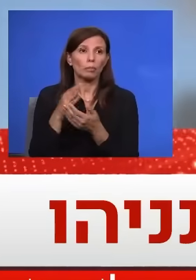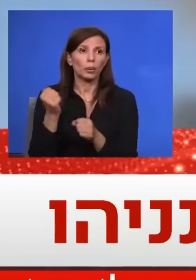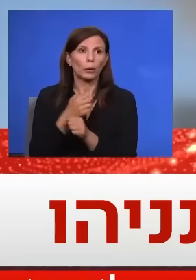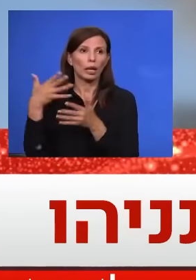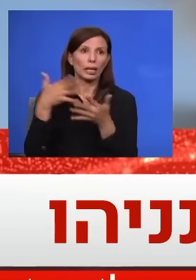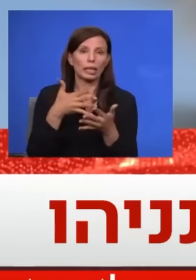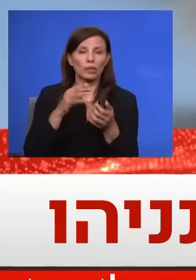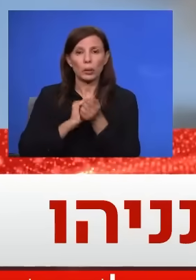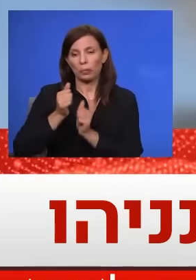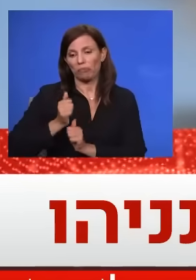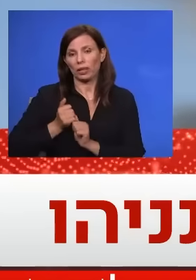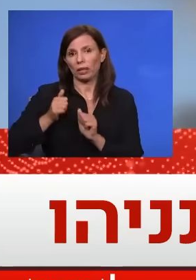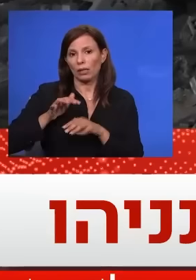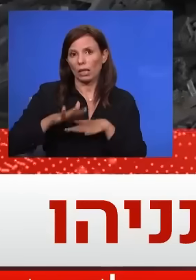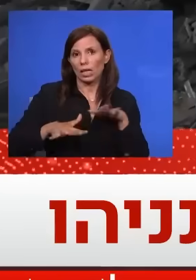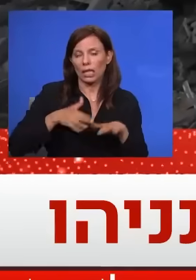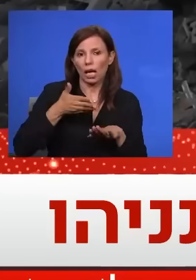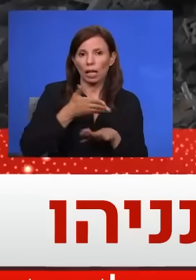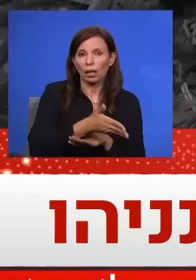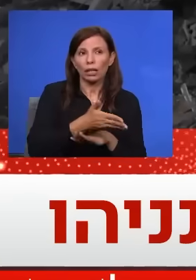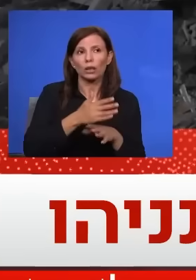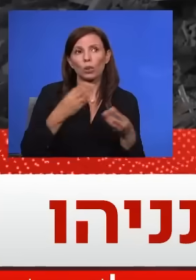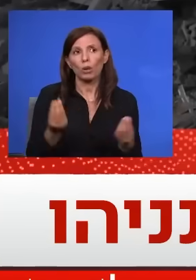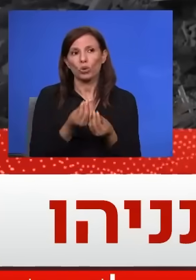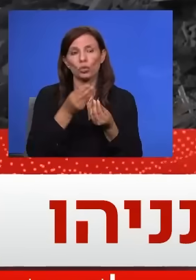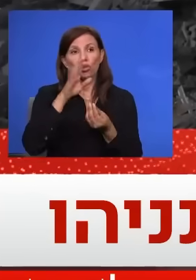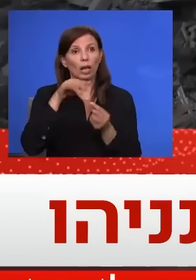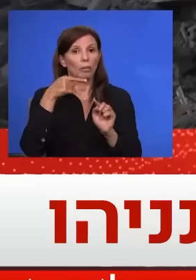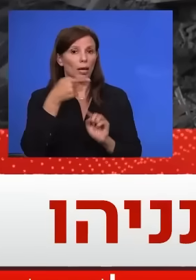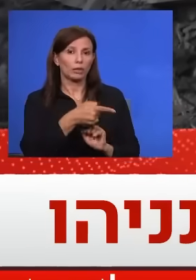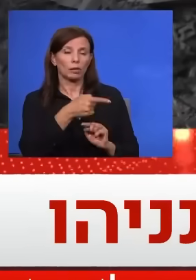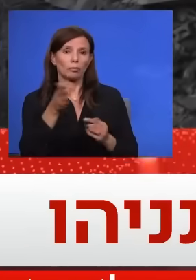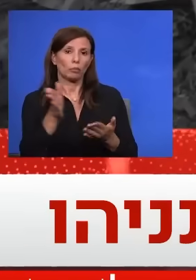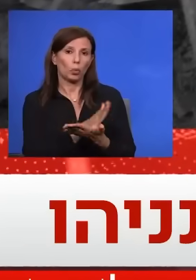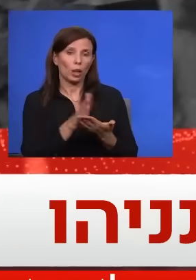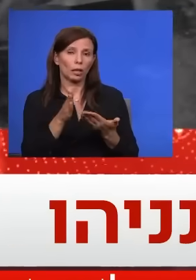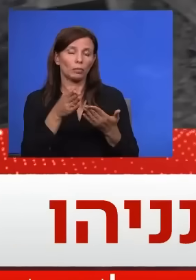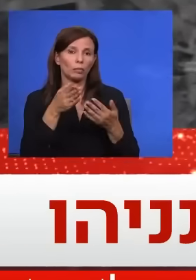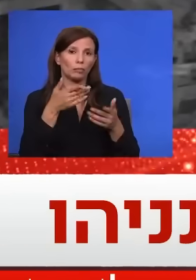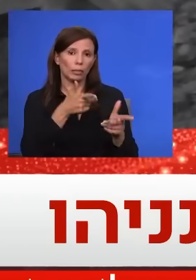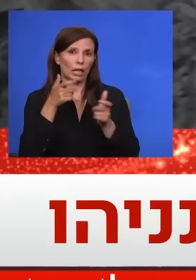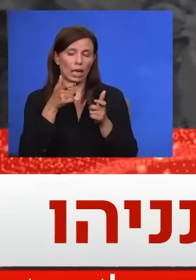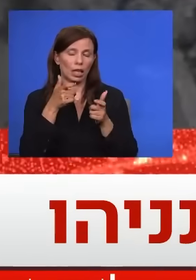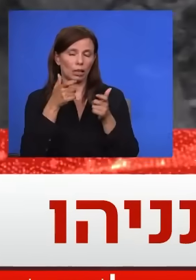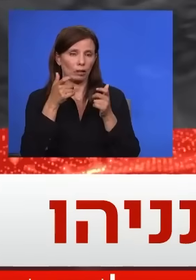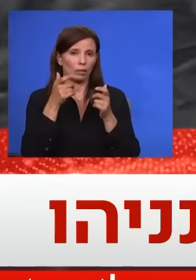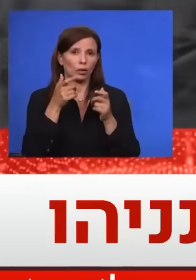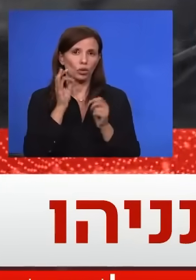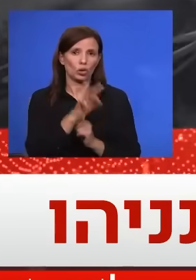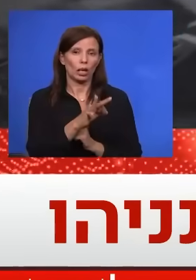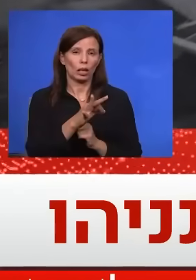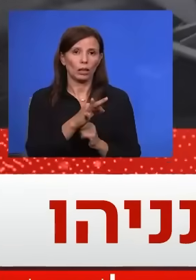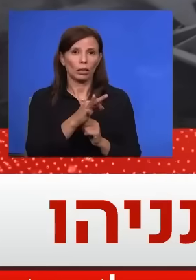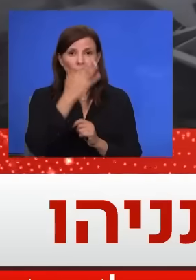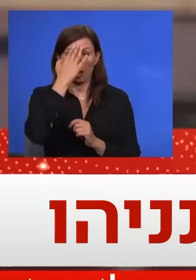חלק מכניסה קרקעית, אולי משהו כזה שגם אז נערכים לירי מסיבי של מצד חמאס, מצד הרצועה